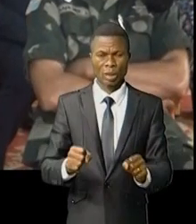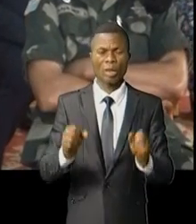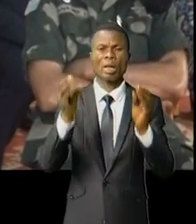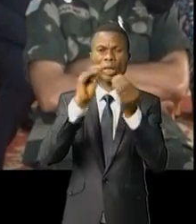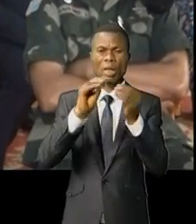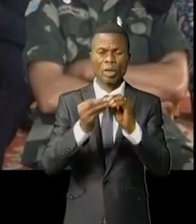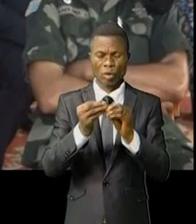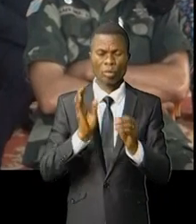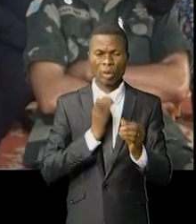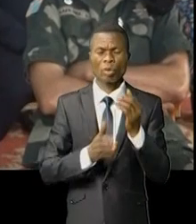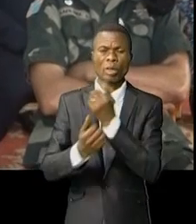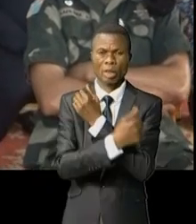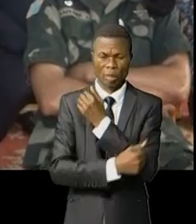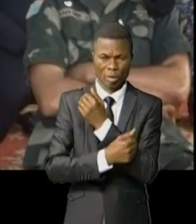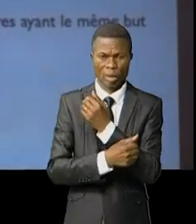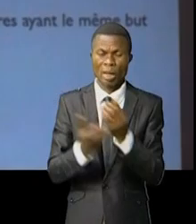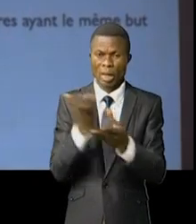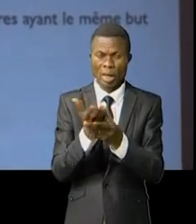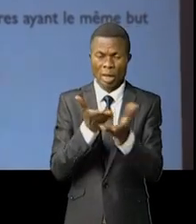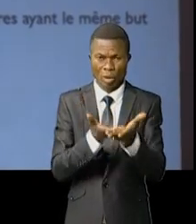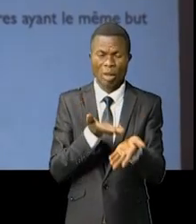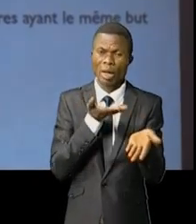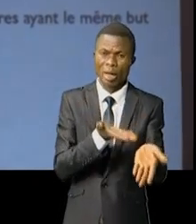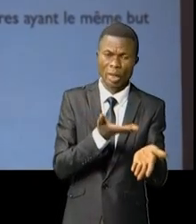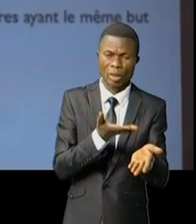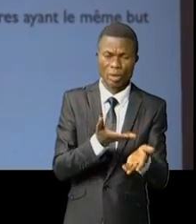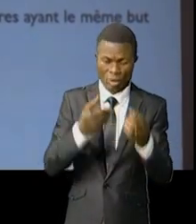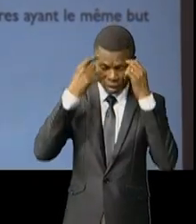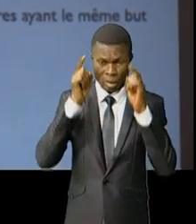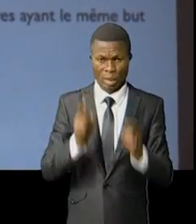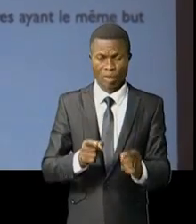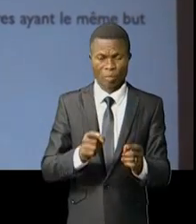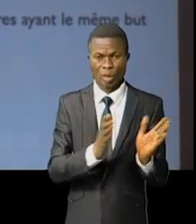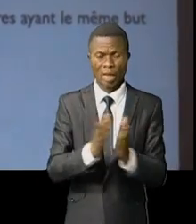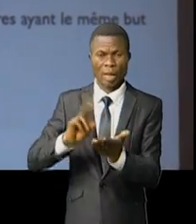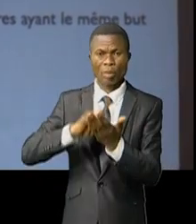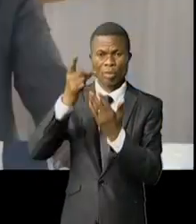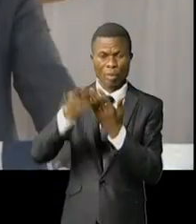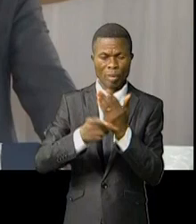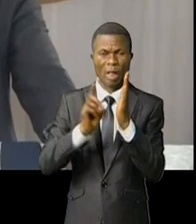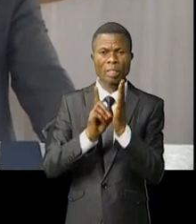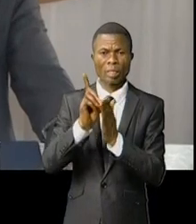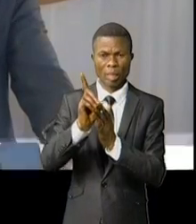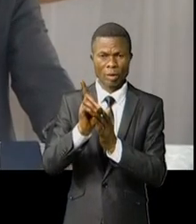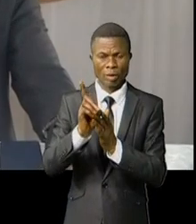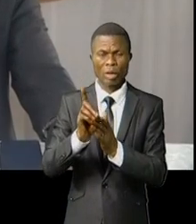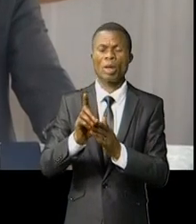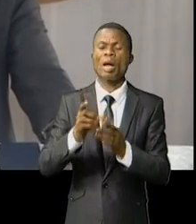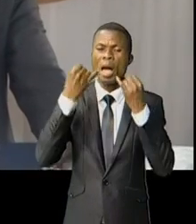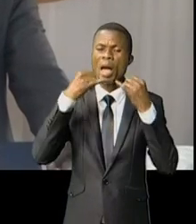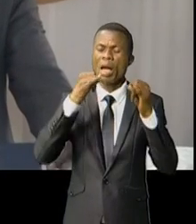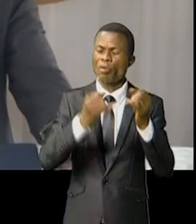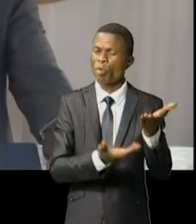statistique national. Cet outil sert également à la prise de décision et de planification de développement comme source